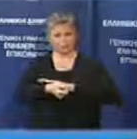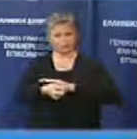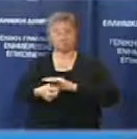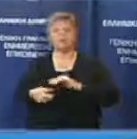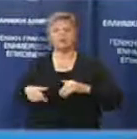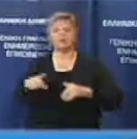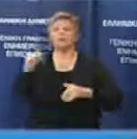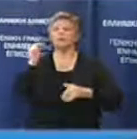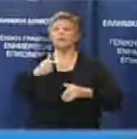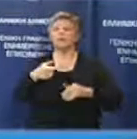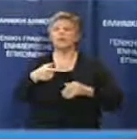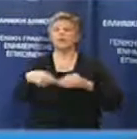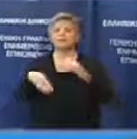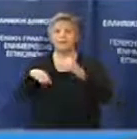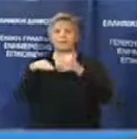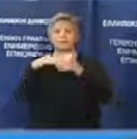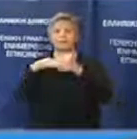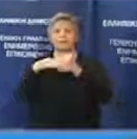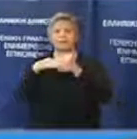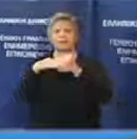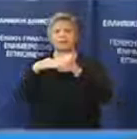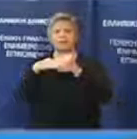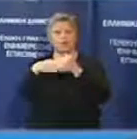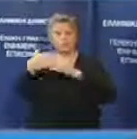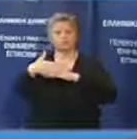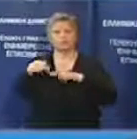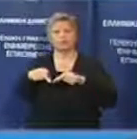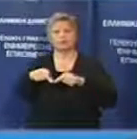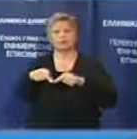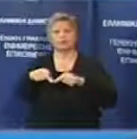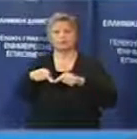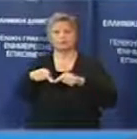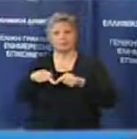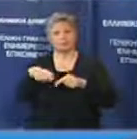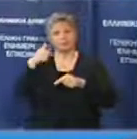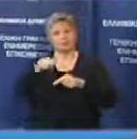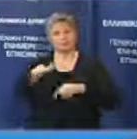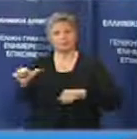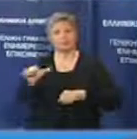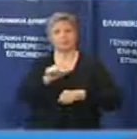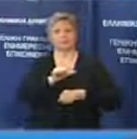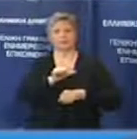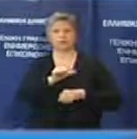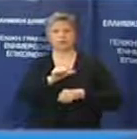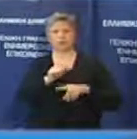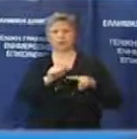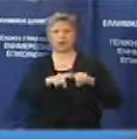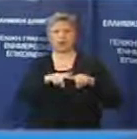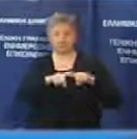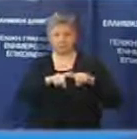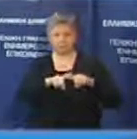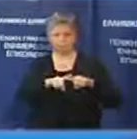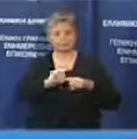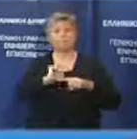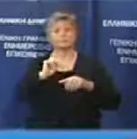δεν είχαν προλάβει να περάσουν το σύνοριο γραμμή. Αυτοί λοιπόν επέστρεψαν προς τα πίσω. Οι υπόλοιποι που έχουν